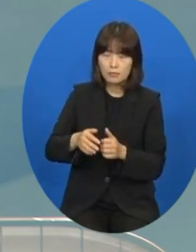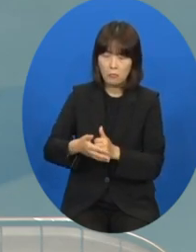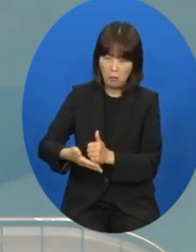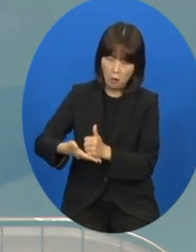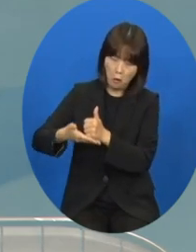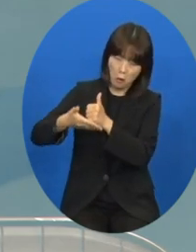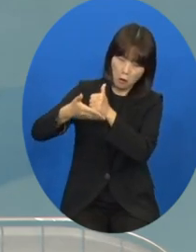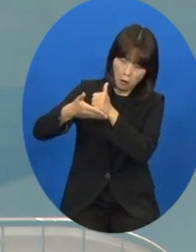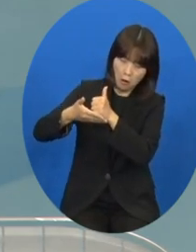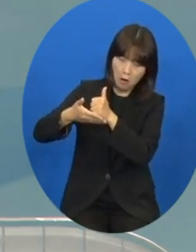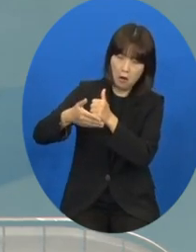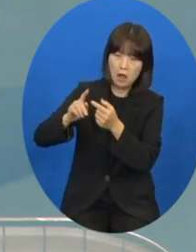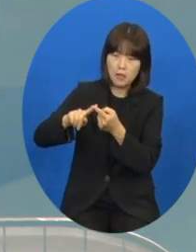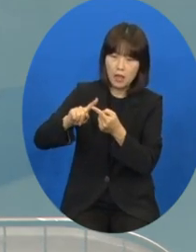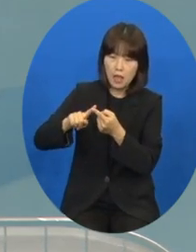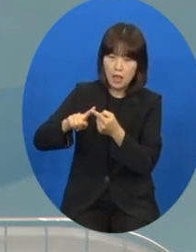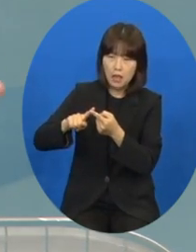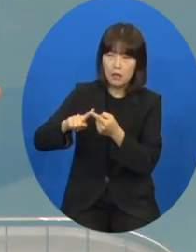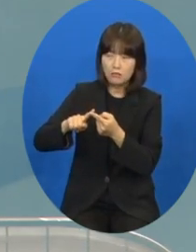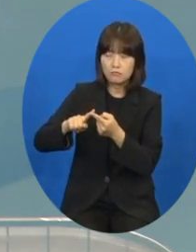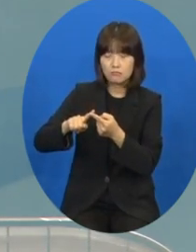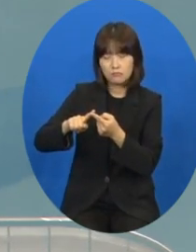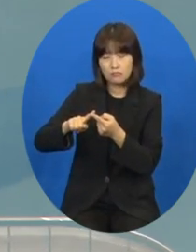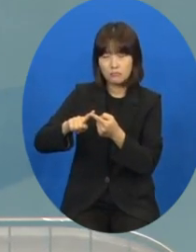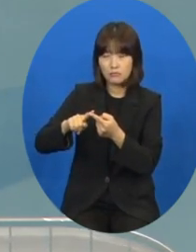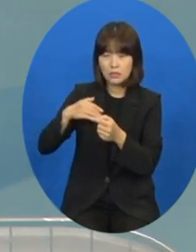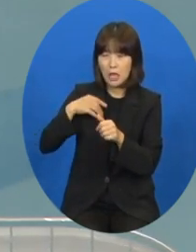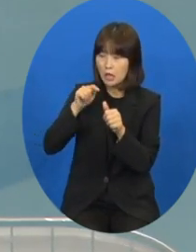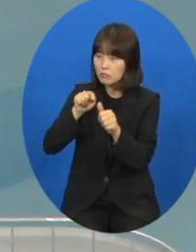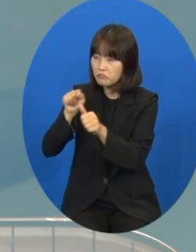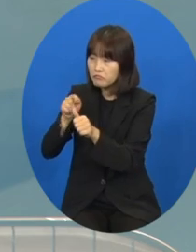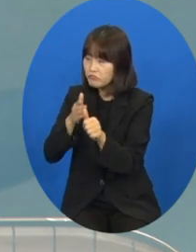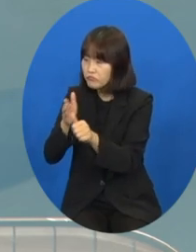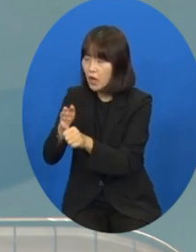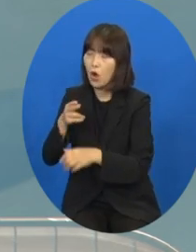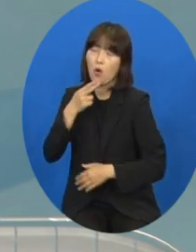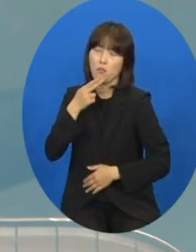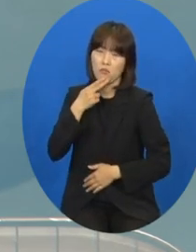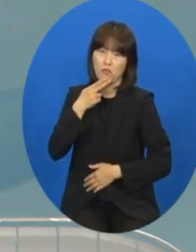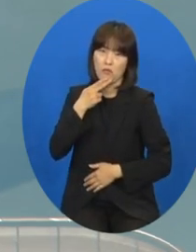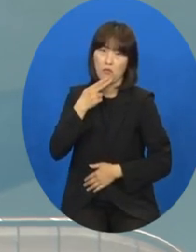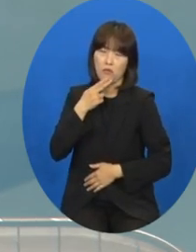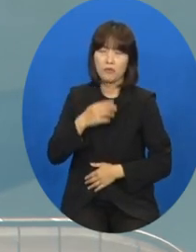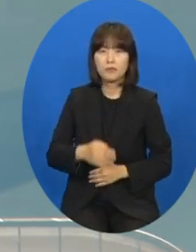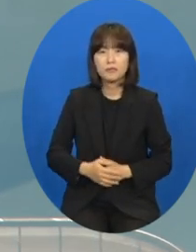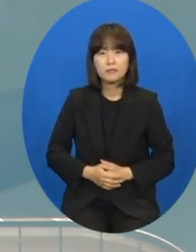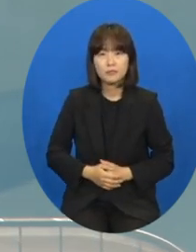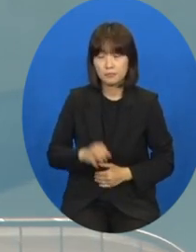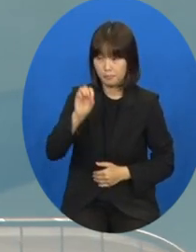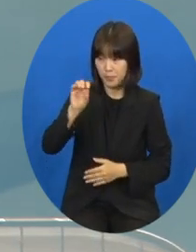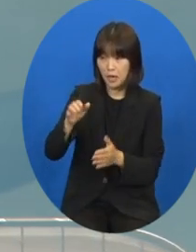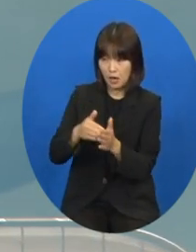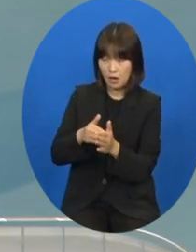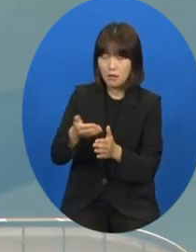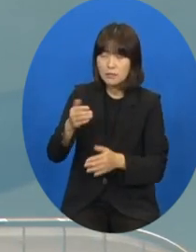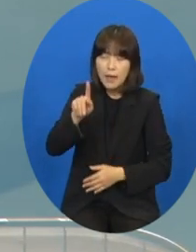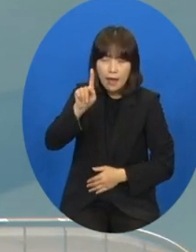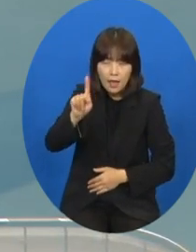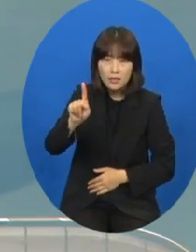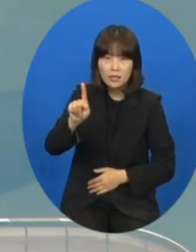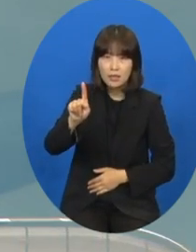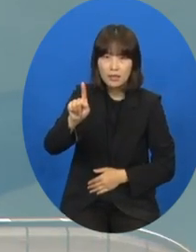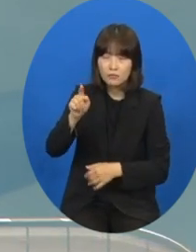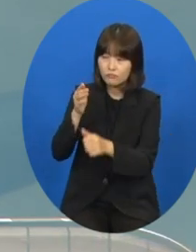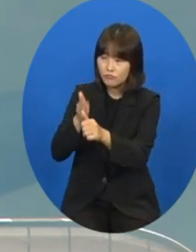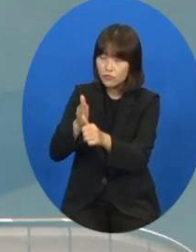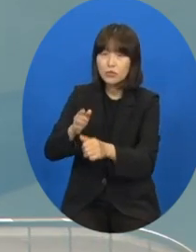그냥 교회가 장로님들이 결정한 대로 저는 다 좋습니다. 아무것도 저는 요구할 게 없습니다. 단 하나